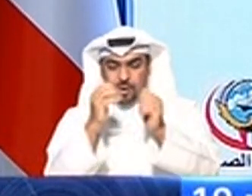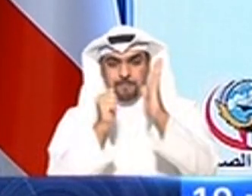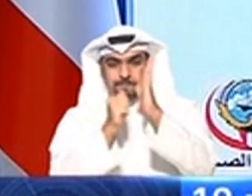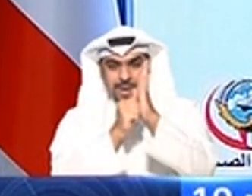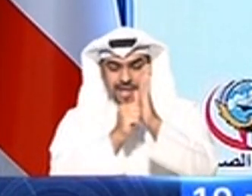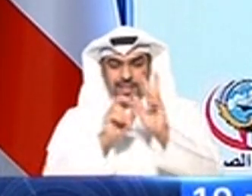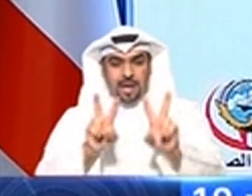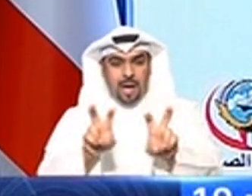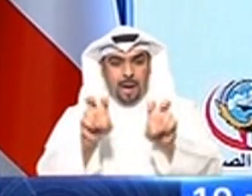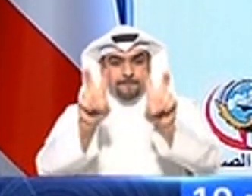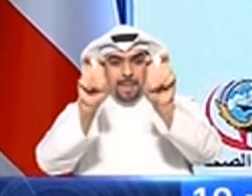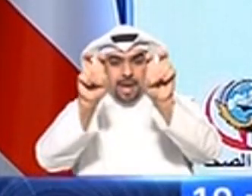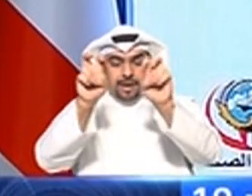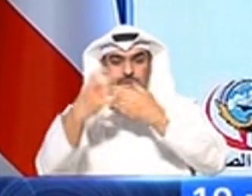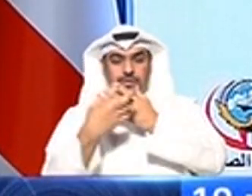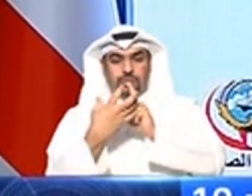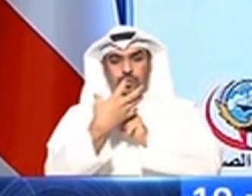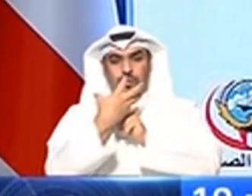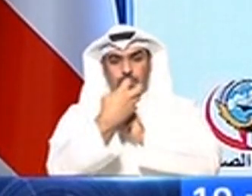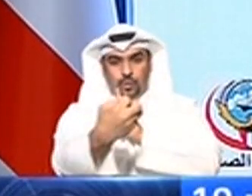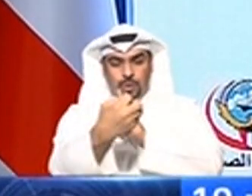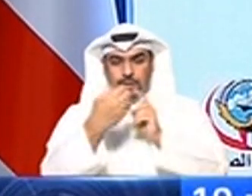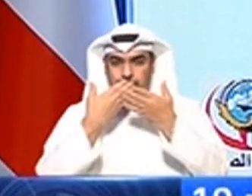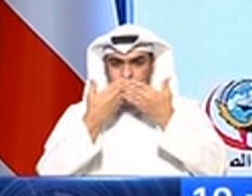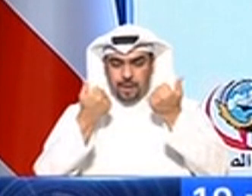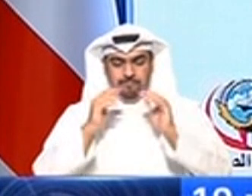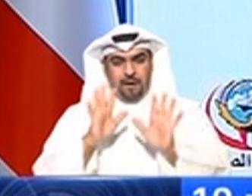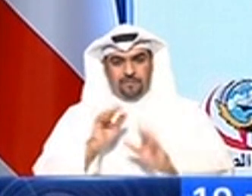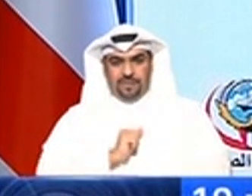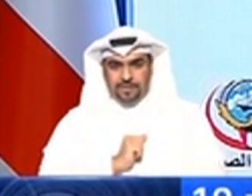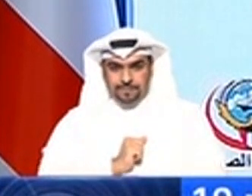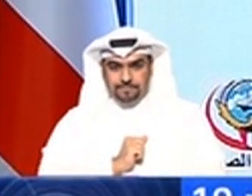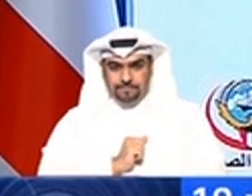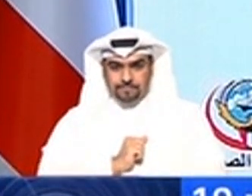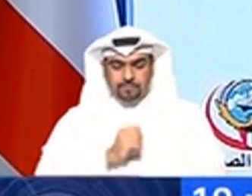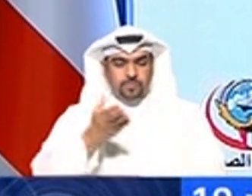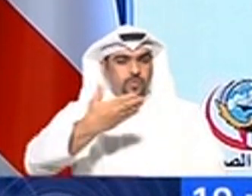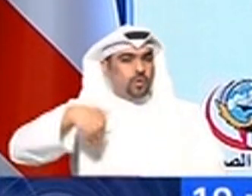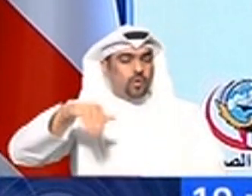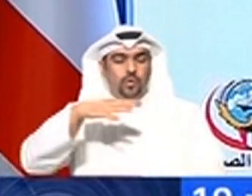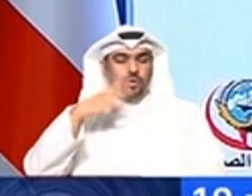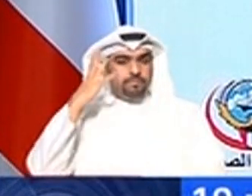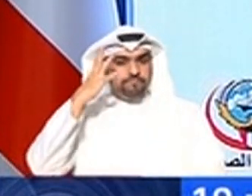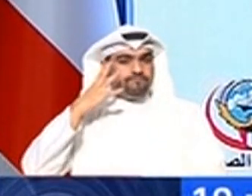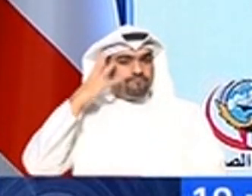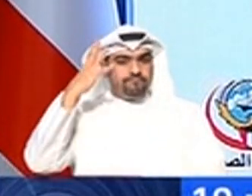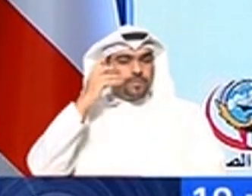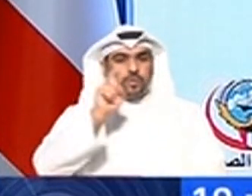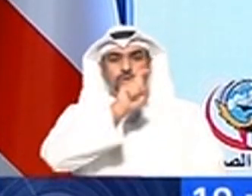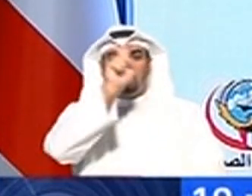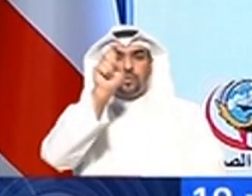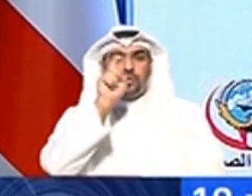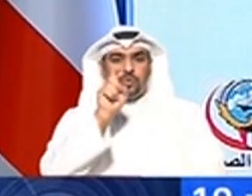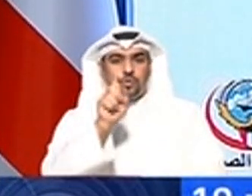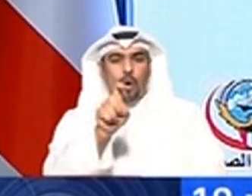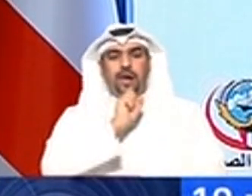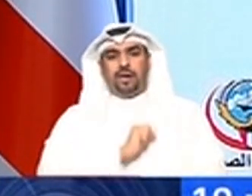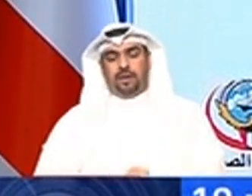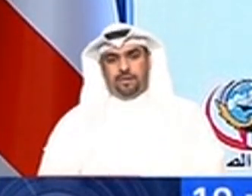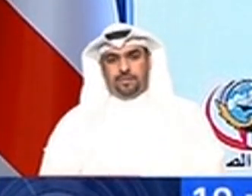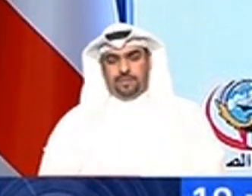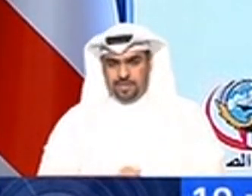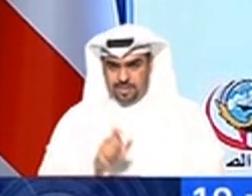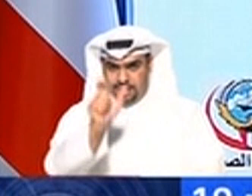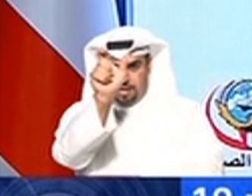هناك سؤال دائما يطرح ونسأل عنه وهو من هم الأشخاص